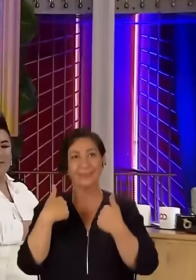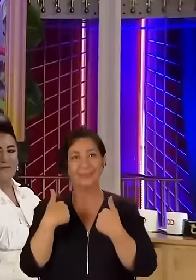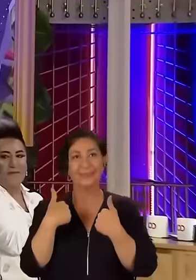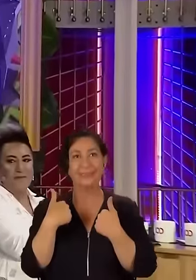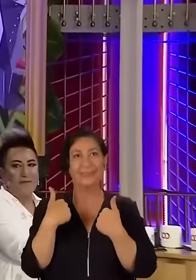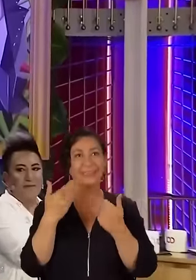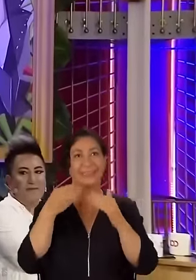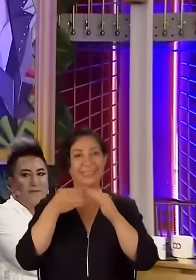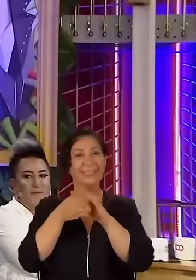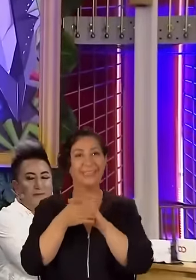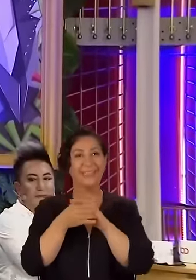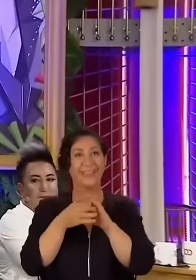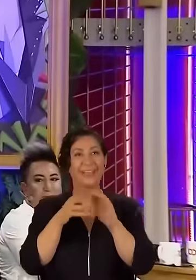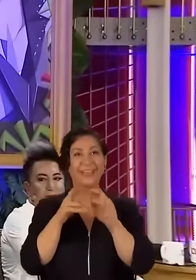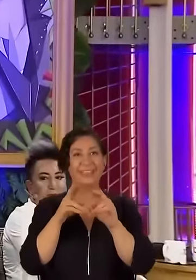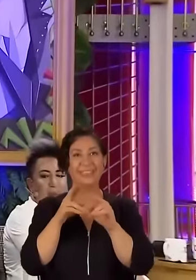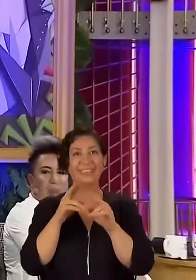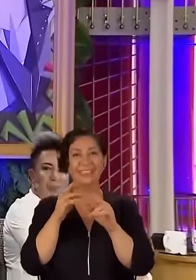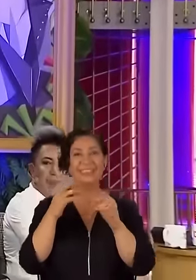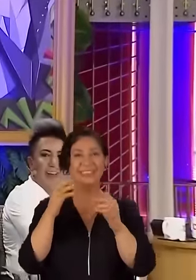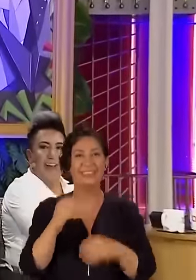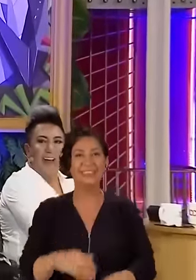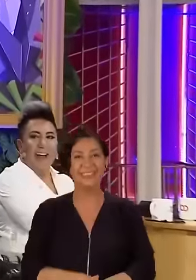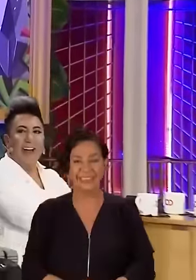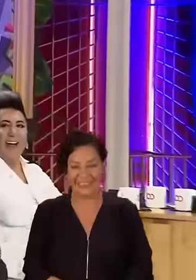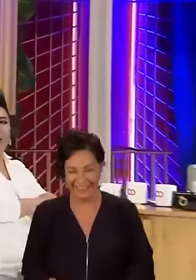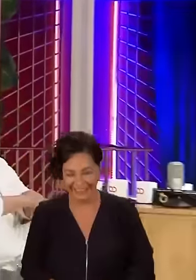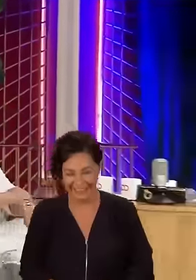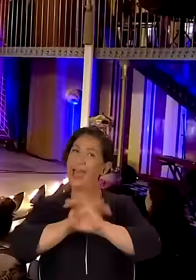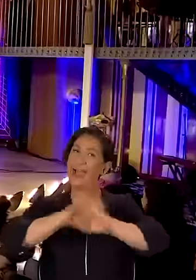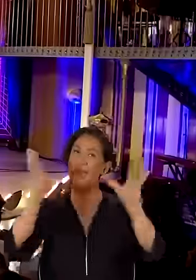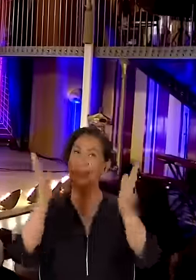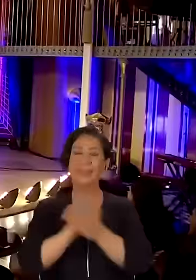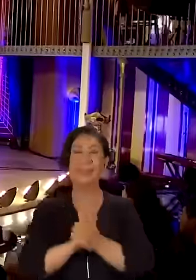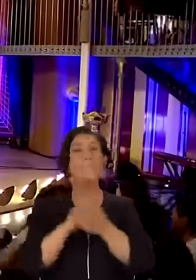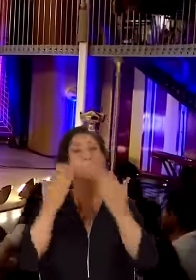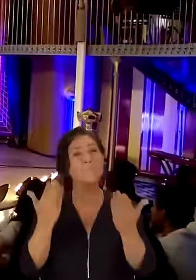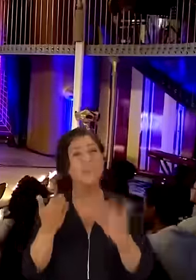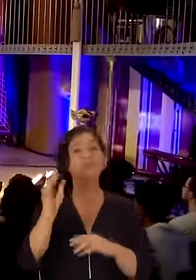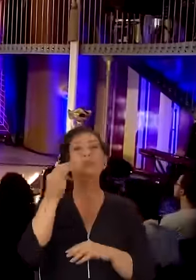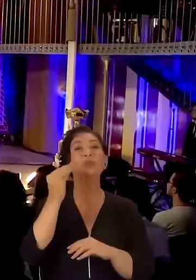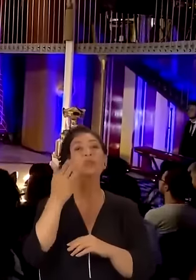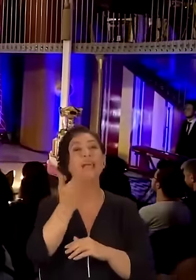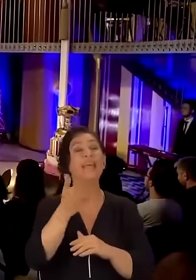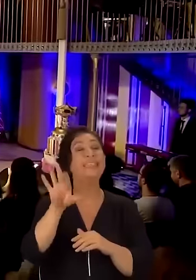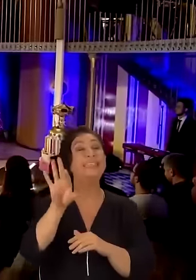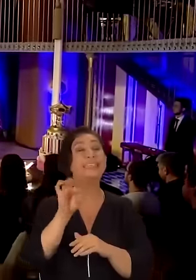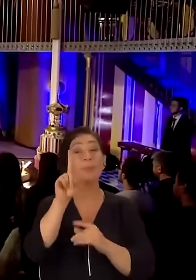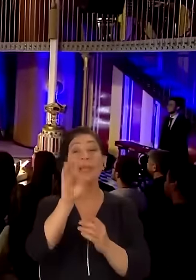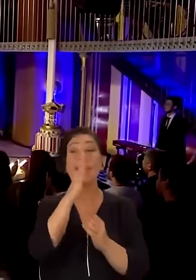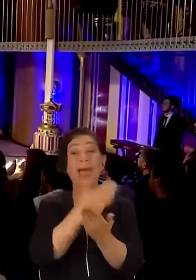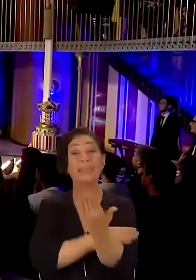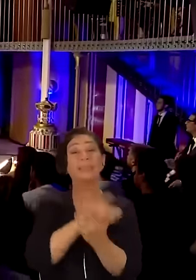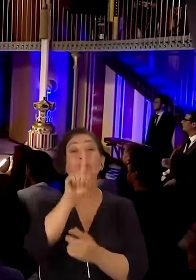neyle gireceğiz? Söyle, VPN'le izleyebilirsiniz. Pekala çocuklar, seçin bakalım birer